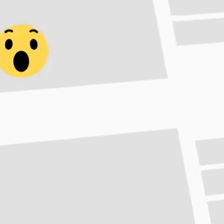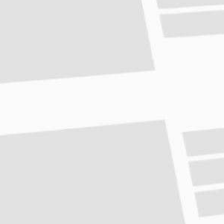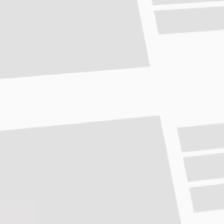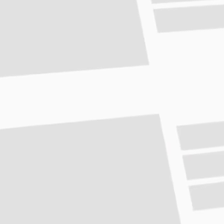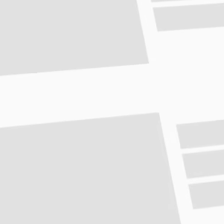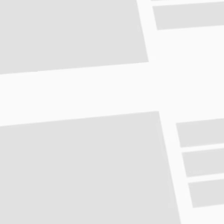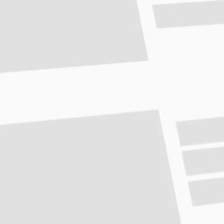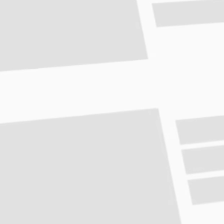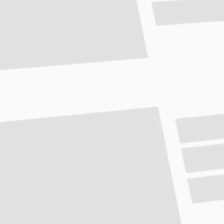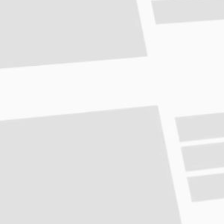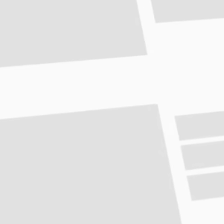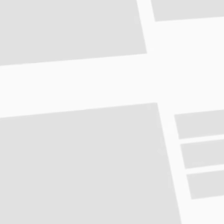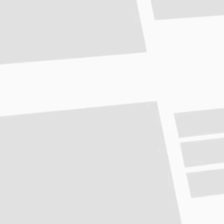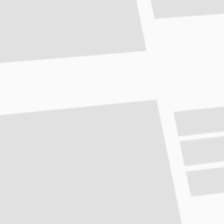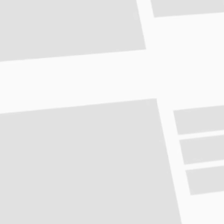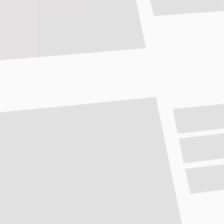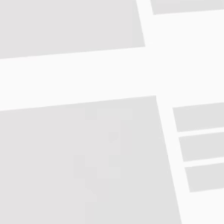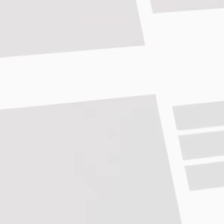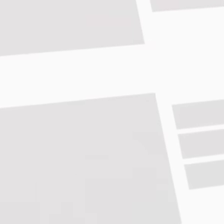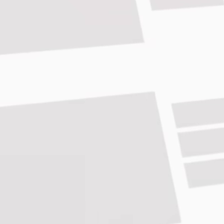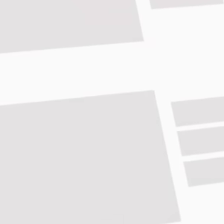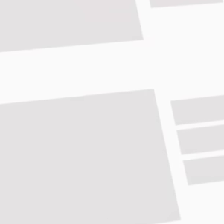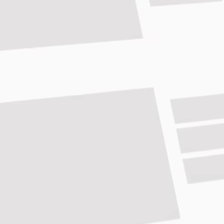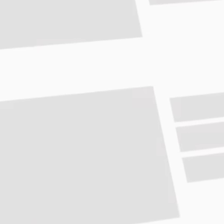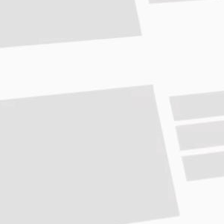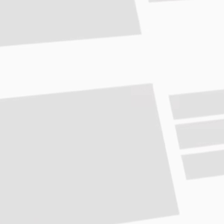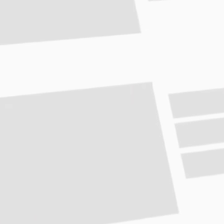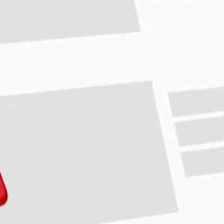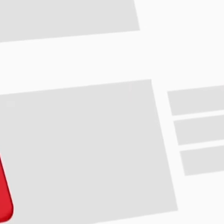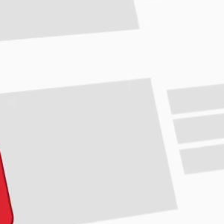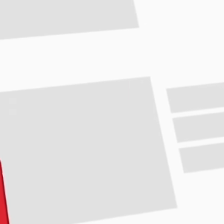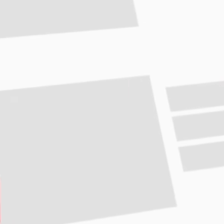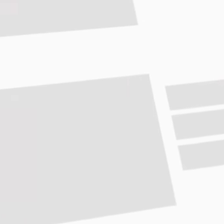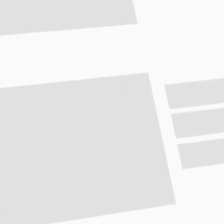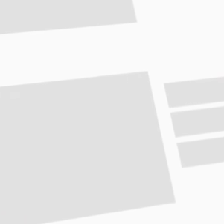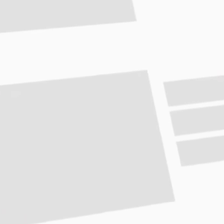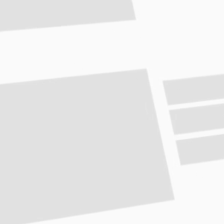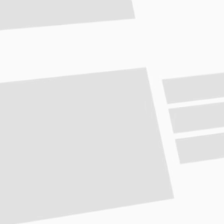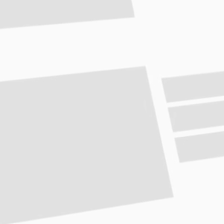ทาง YouTube กด Subscribe หรือกดกระดิ่งแจ้งเตือนทาง Channel News